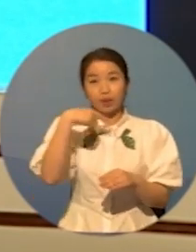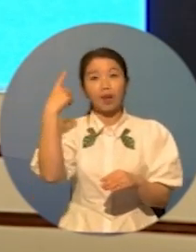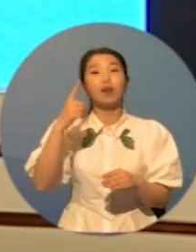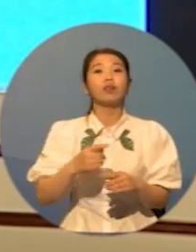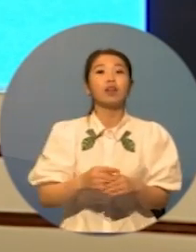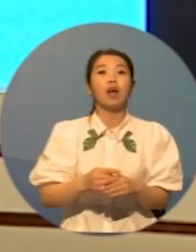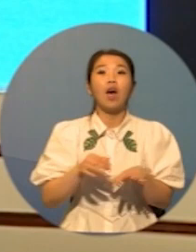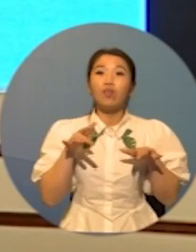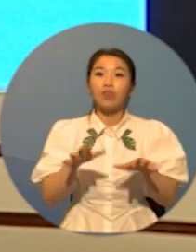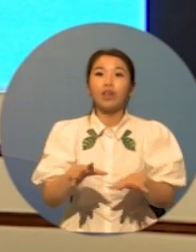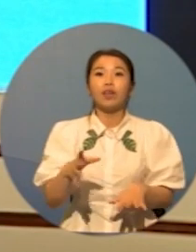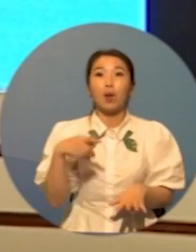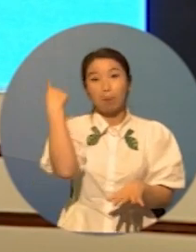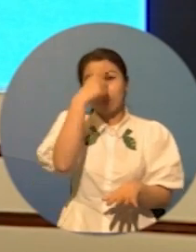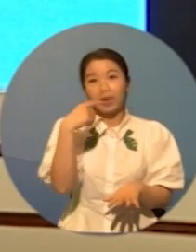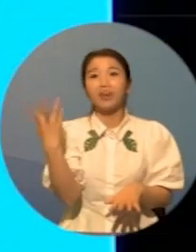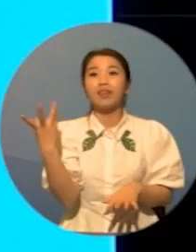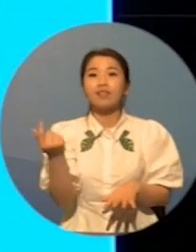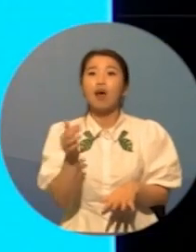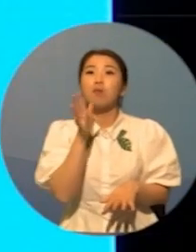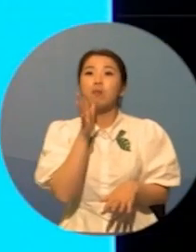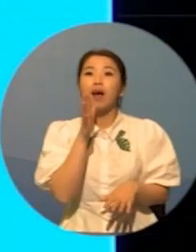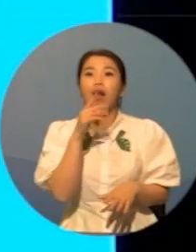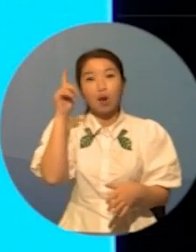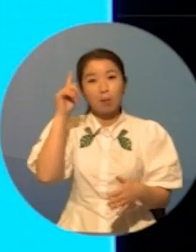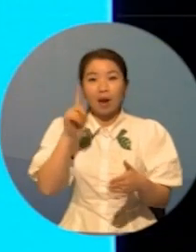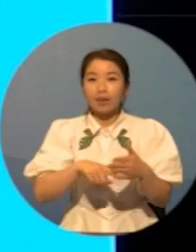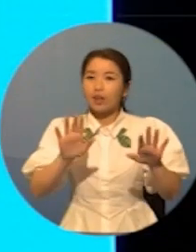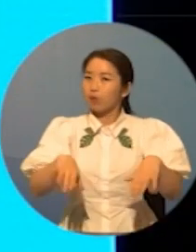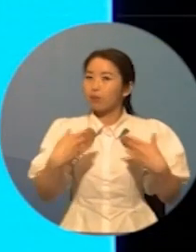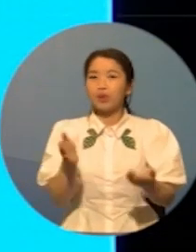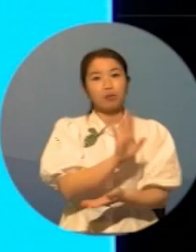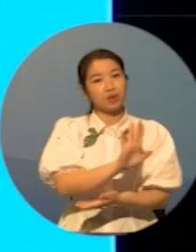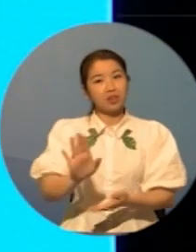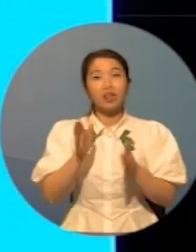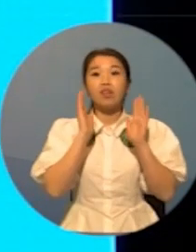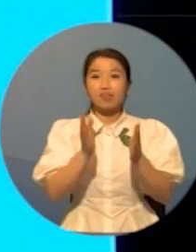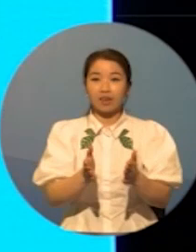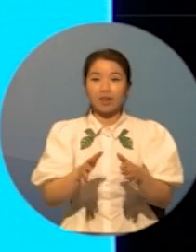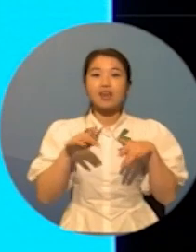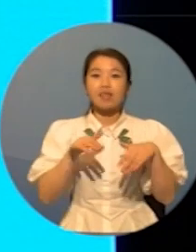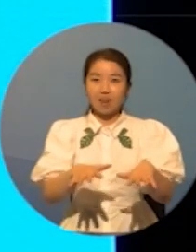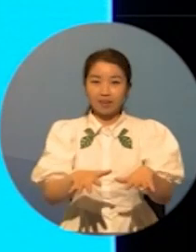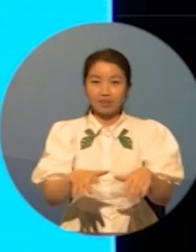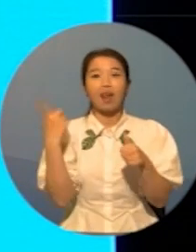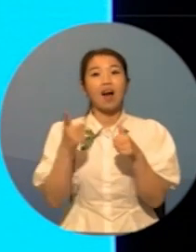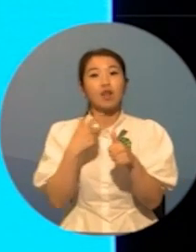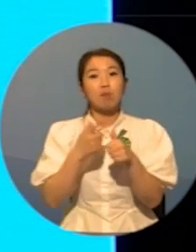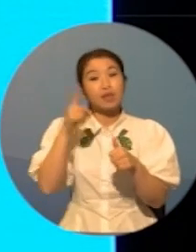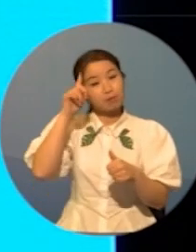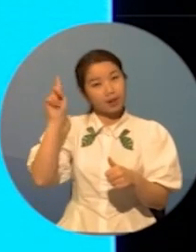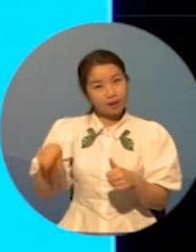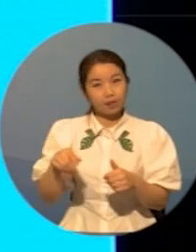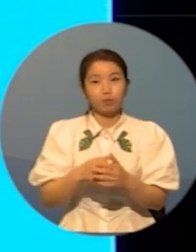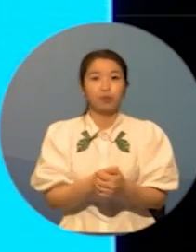фейилдің бет, сан, мейіл, мәхәл мәнілерін аңлатпайды. Тек қана іс-әрекеттің атамасын